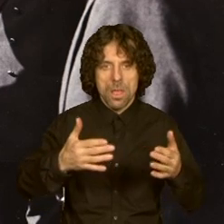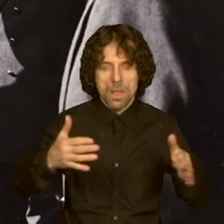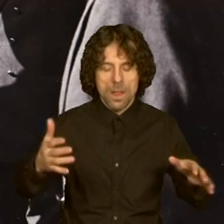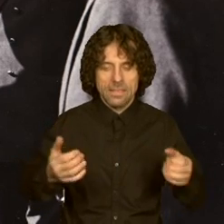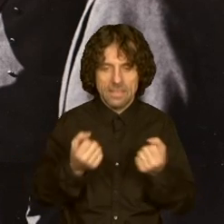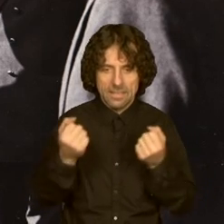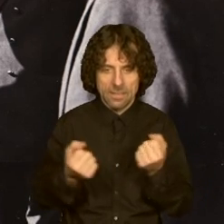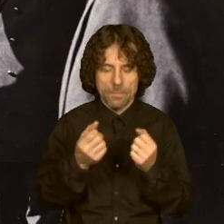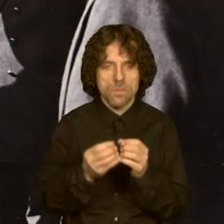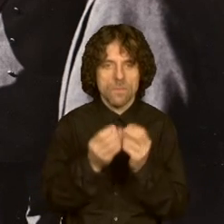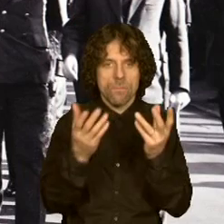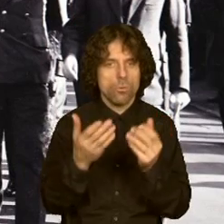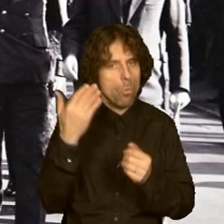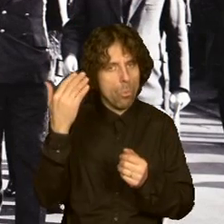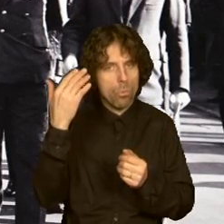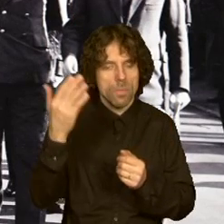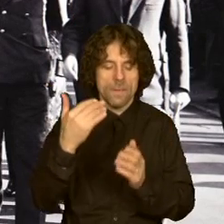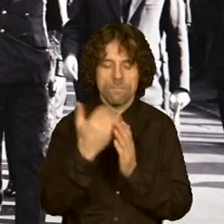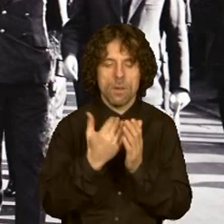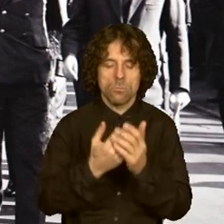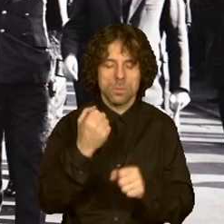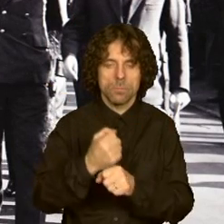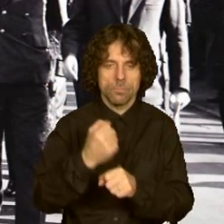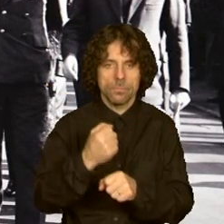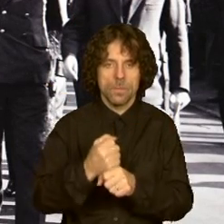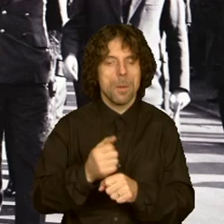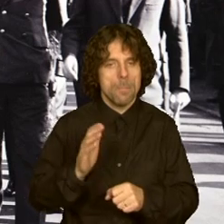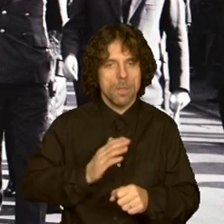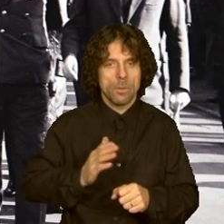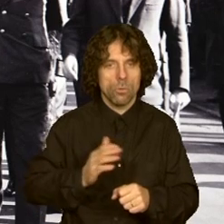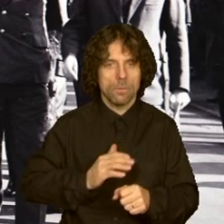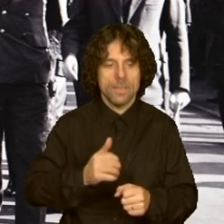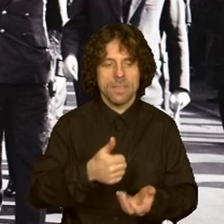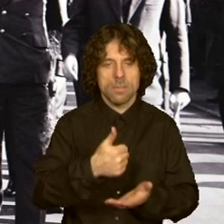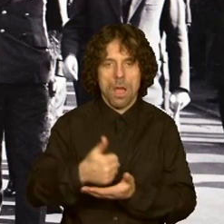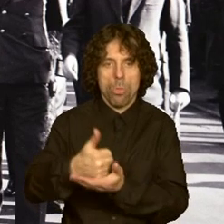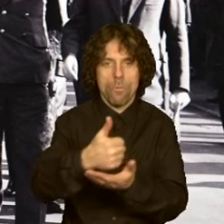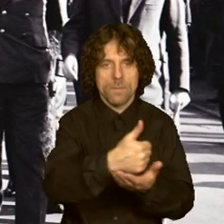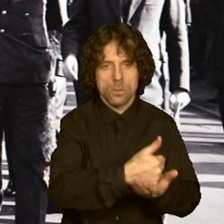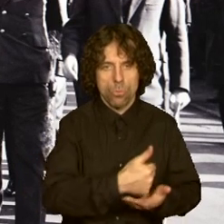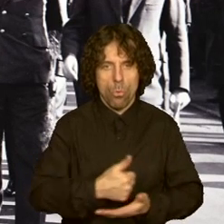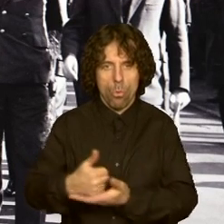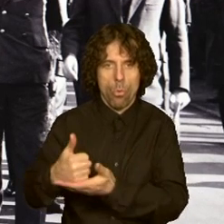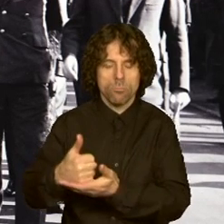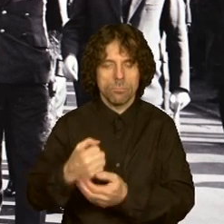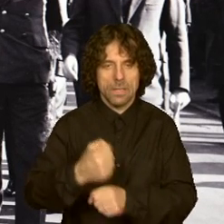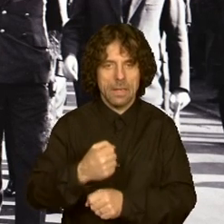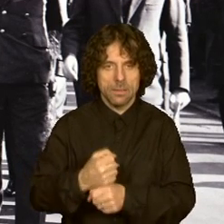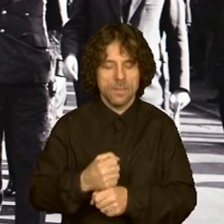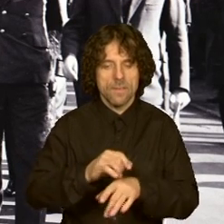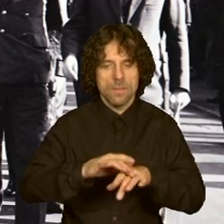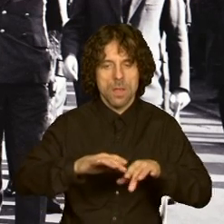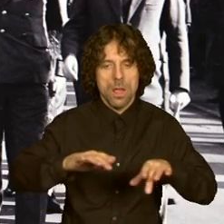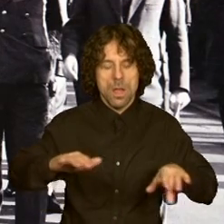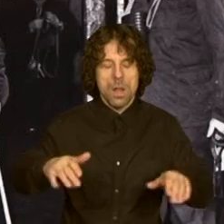wielu starań, aby stworzyć godne warunki płacowe i bezpieczeństwo na stanowiskach pracy. Wiele w